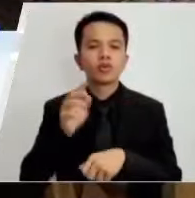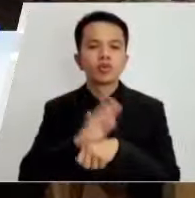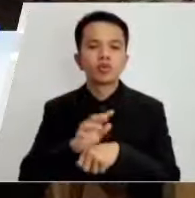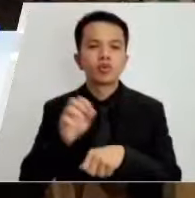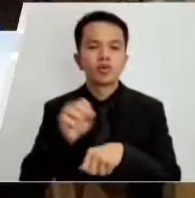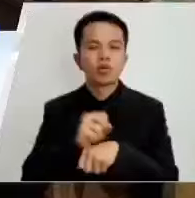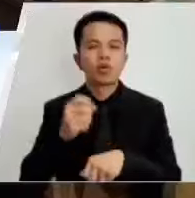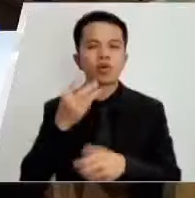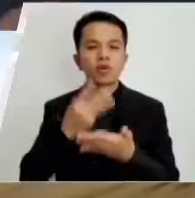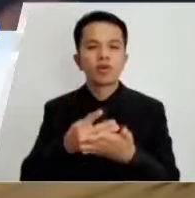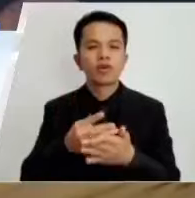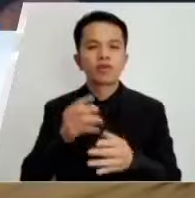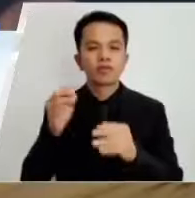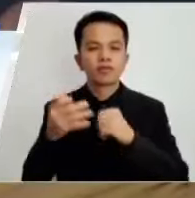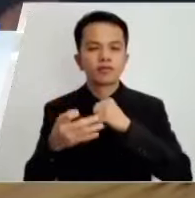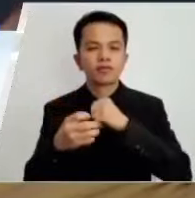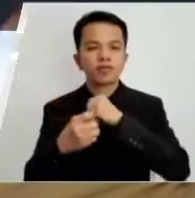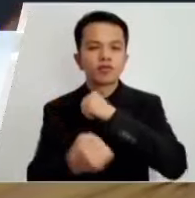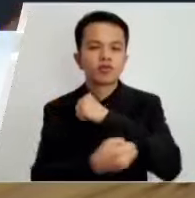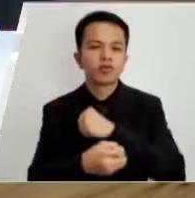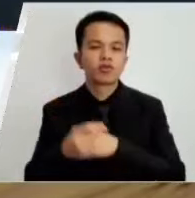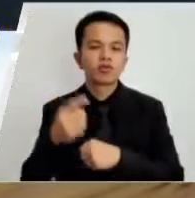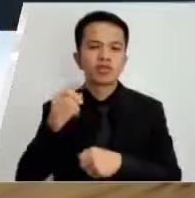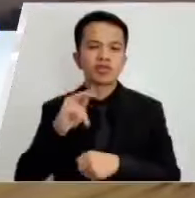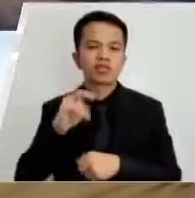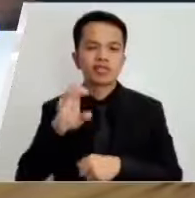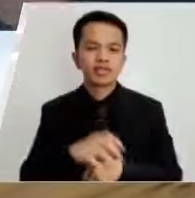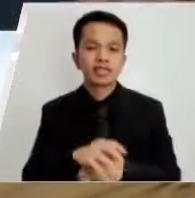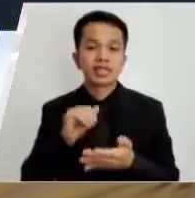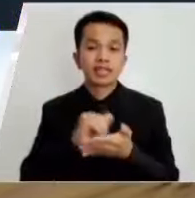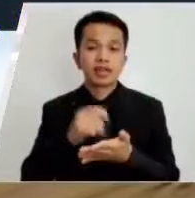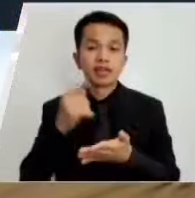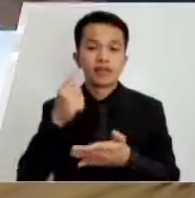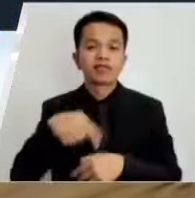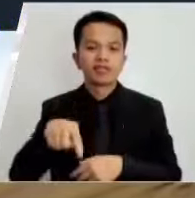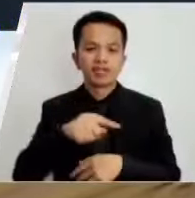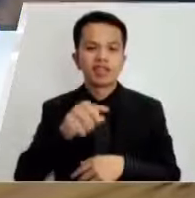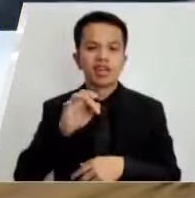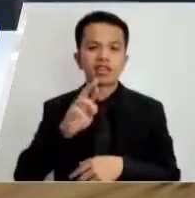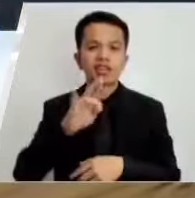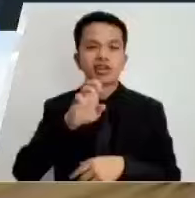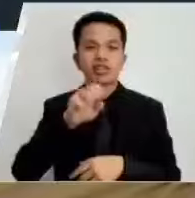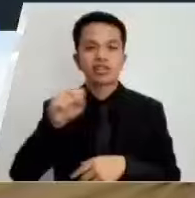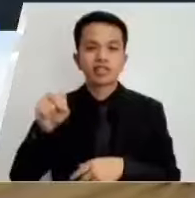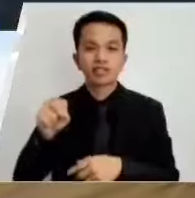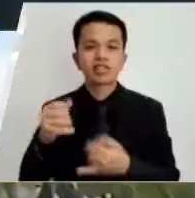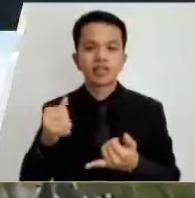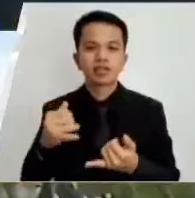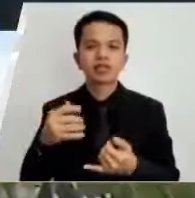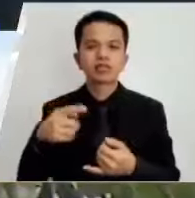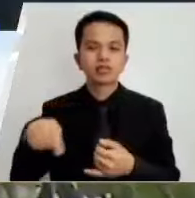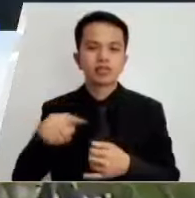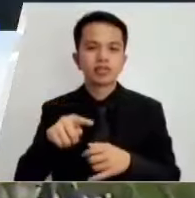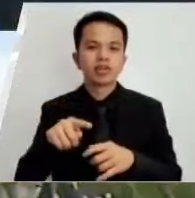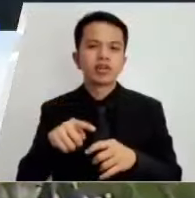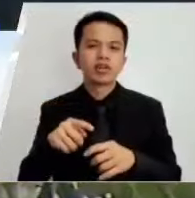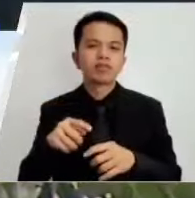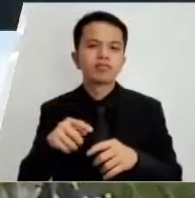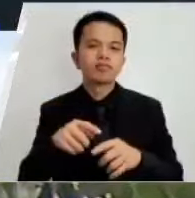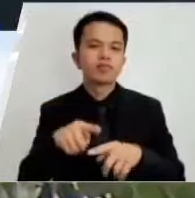Foundation Incorporated. Bilang trustees ng Mobile Fund, grateful ang dalawa dahil sa pamamagitan